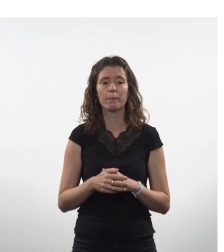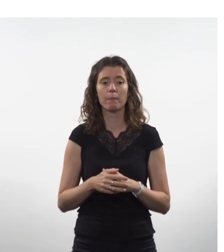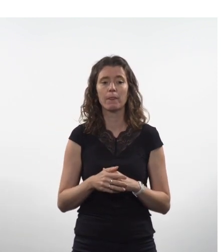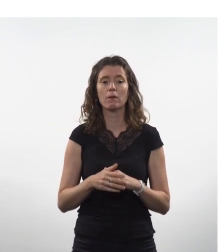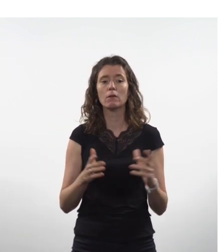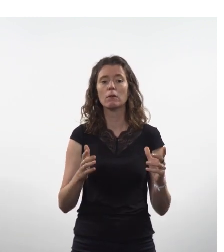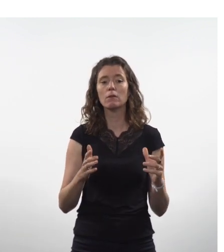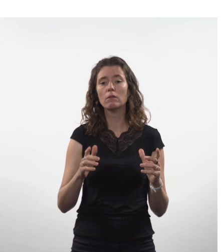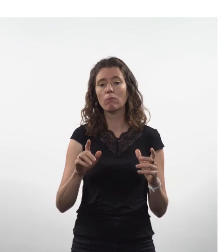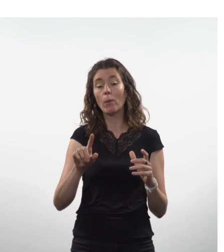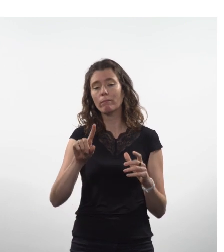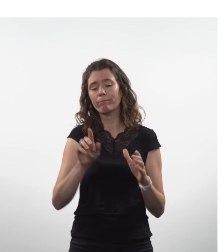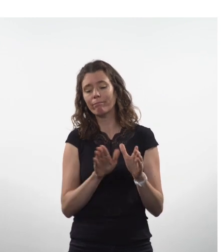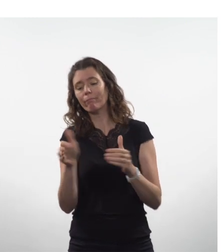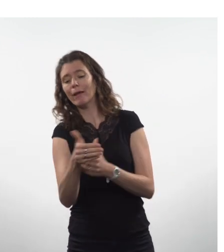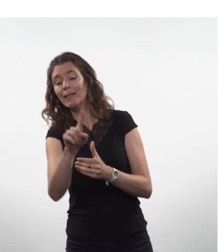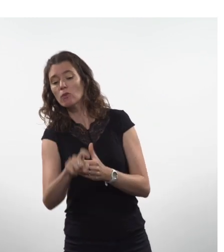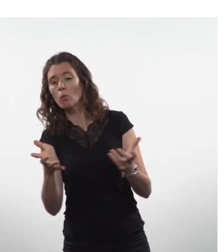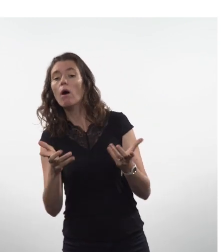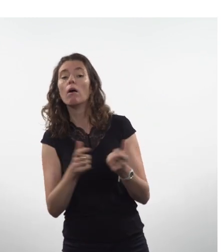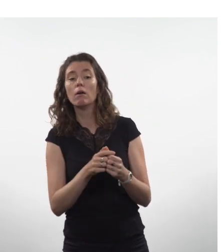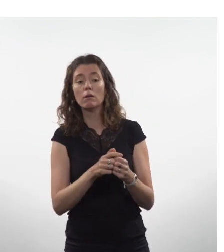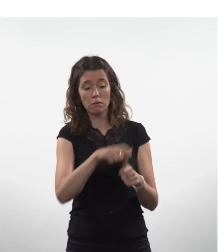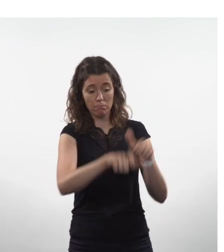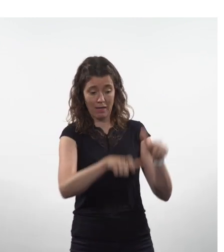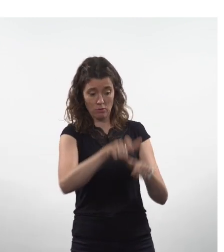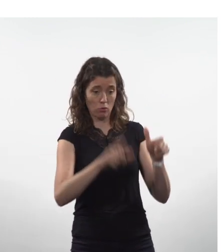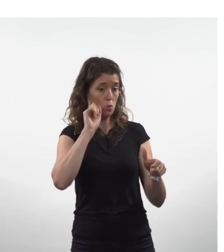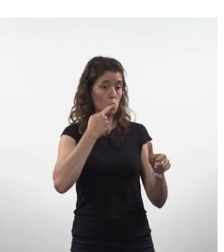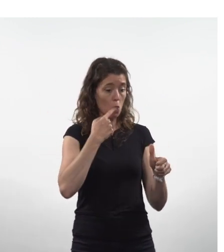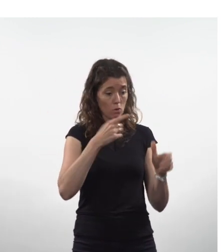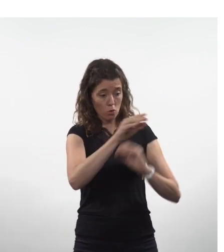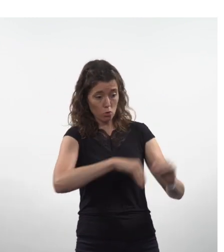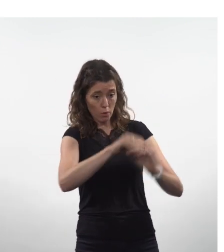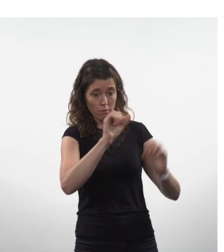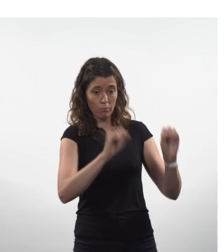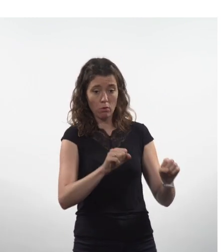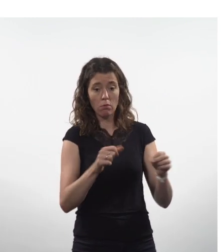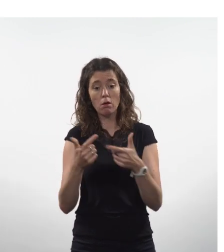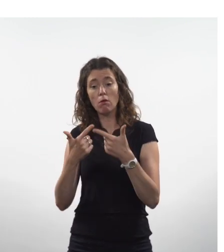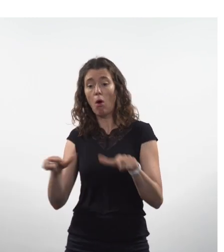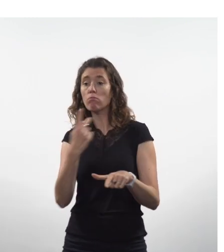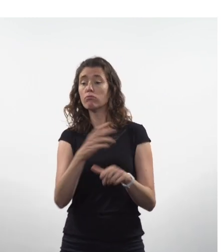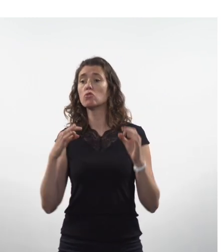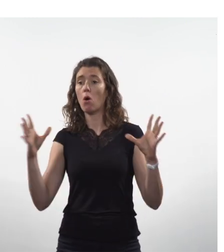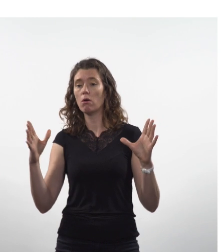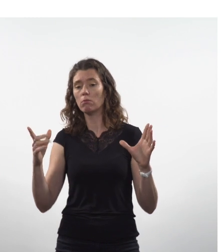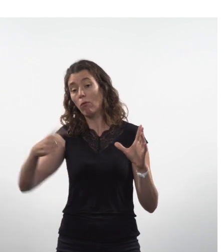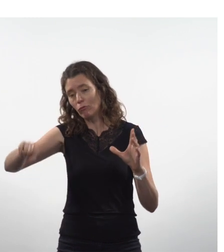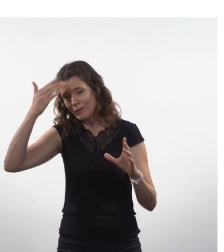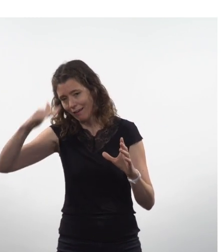annexe, une question en sous-titre, c'est peut-on soigner les sourds sans leur langue? C'est une véritable question sur laquelle je pense qu'on a la réponse.